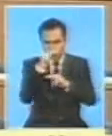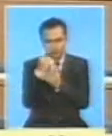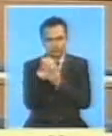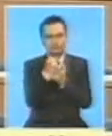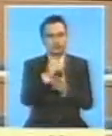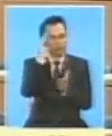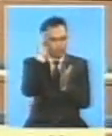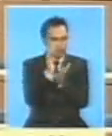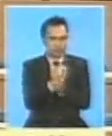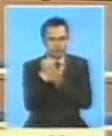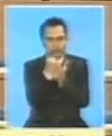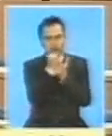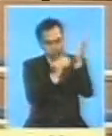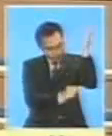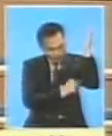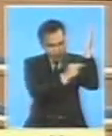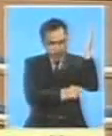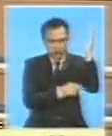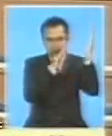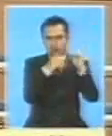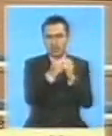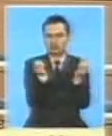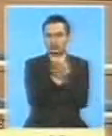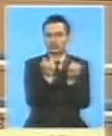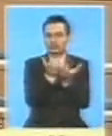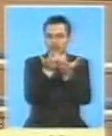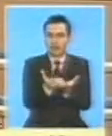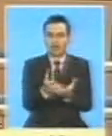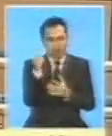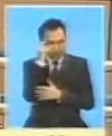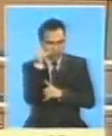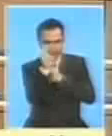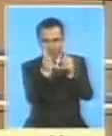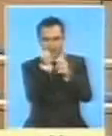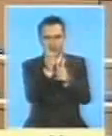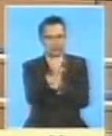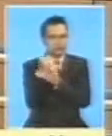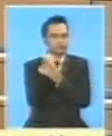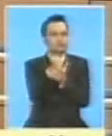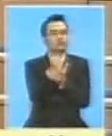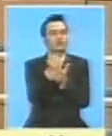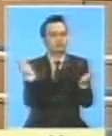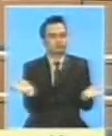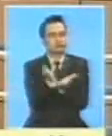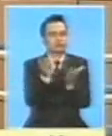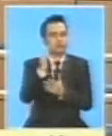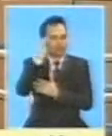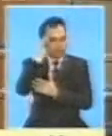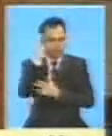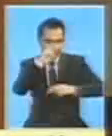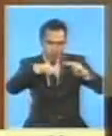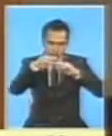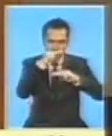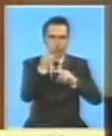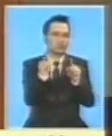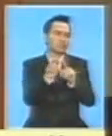จช่วยเจ้าที่บ้านเมืองเขาในพื้นที่เมื่อมีสถานการณ์ที่ไหนเกิดขึ้นมีความเดือดร้อน ทุกประเทศในโลกก็ต้องมีกำลังทหารลงไปไม่ใช่ลงไปไล่ล่าข้าว